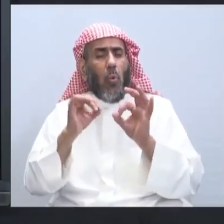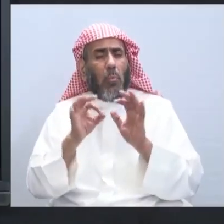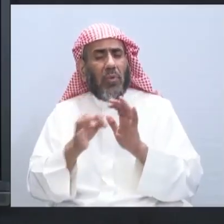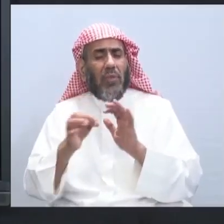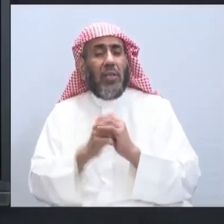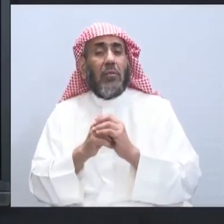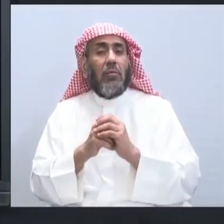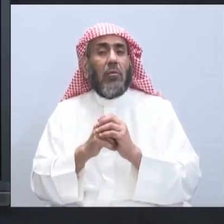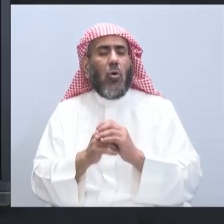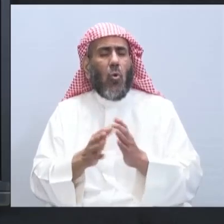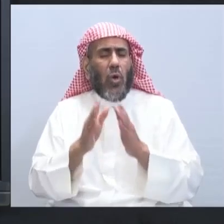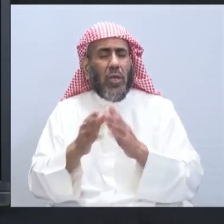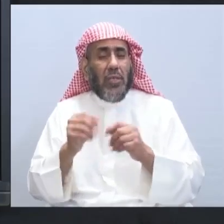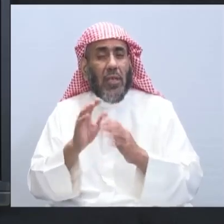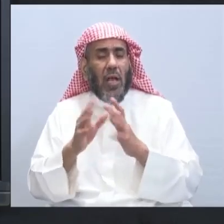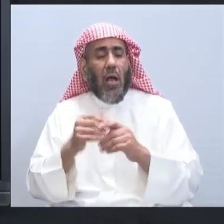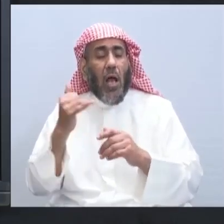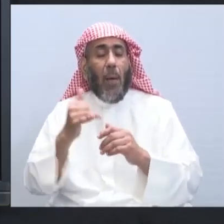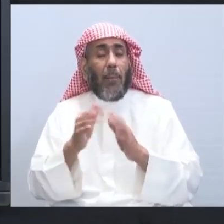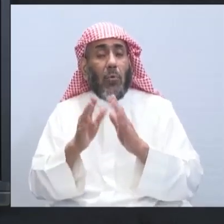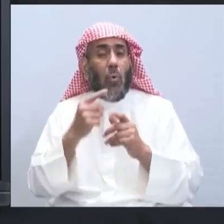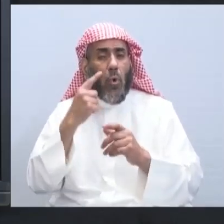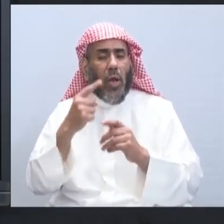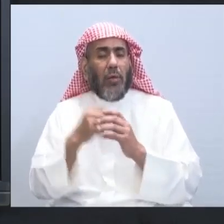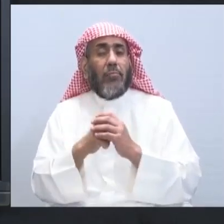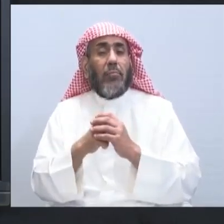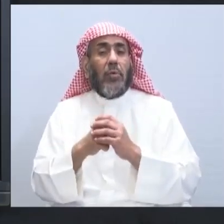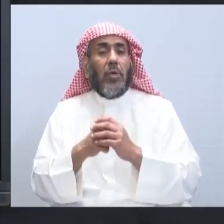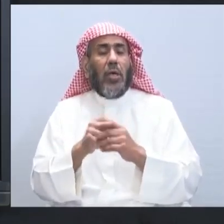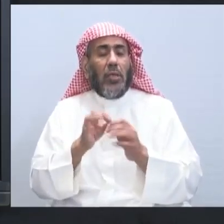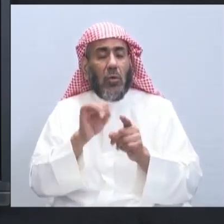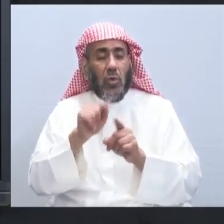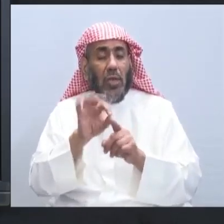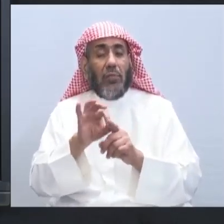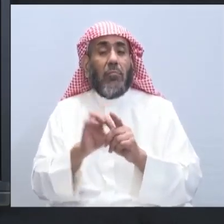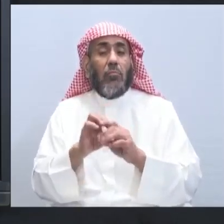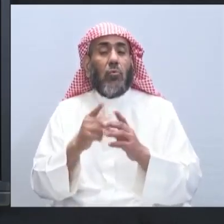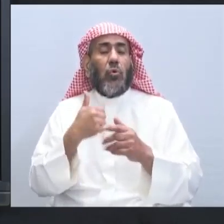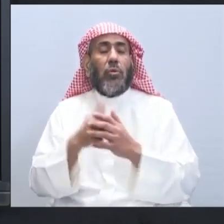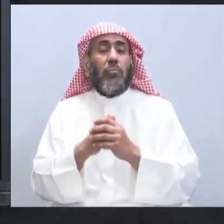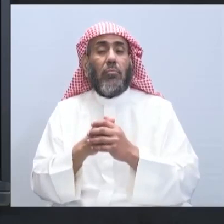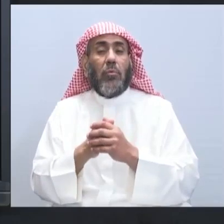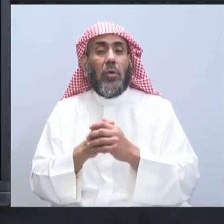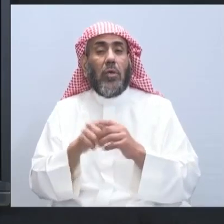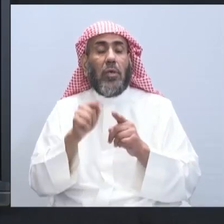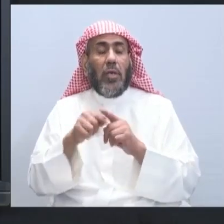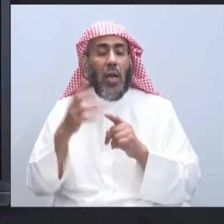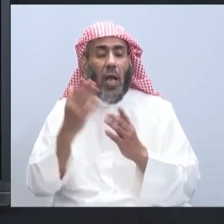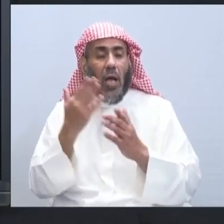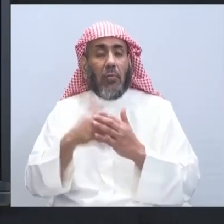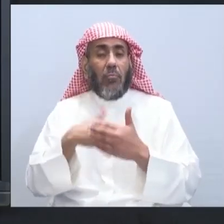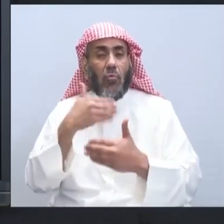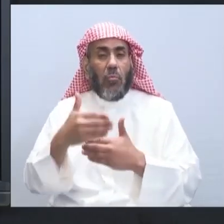لا ويركز على جانب او اهم الجوانب التي يرى ان حتى يوصلها لهدف معين يريده ان يوصلها ال الى القارئ